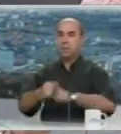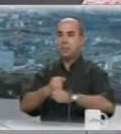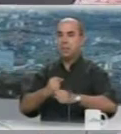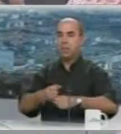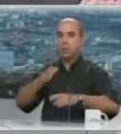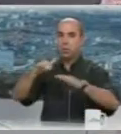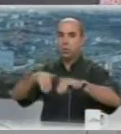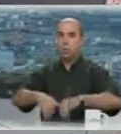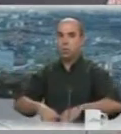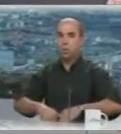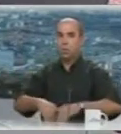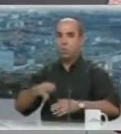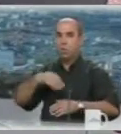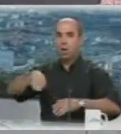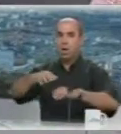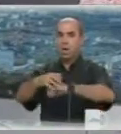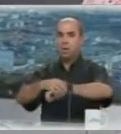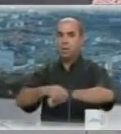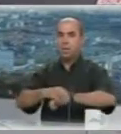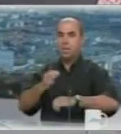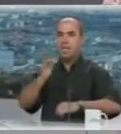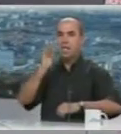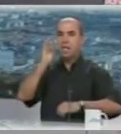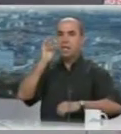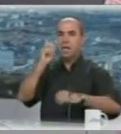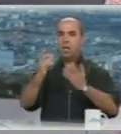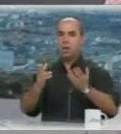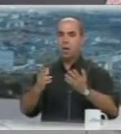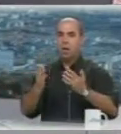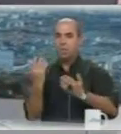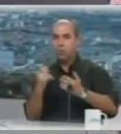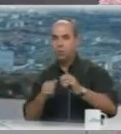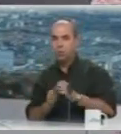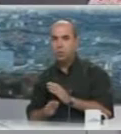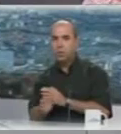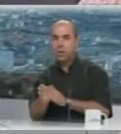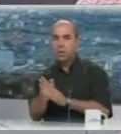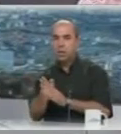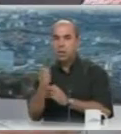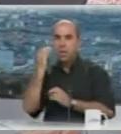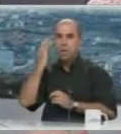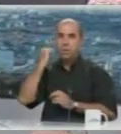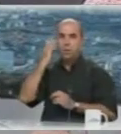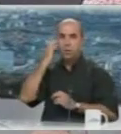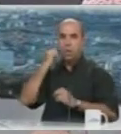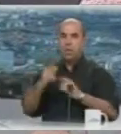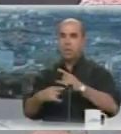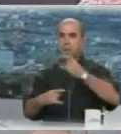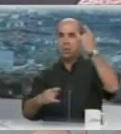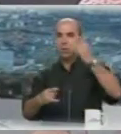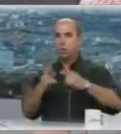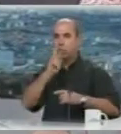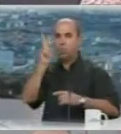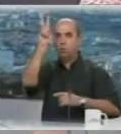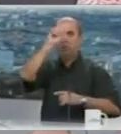معاهدة التفنة سنة 1839. قبل ما ندخلوا في التاريخ نكملوا في الجغرافيا، ولما نقول